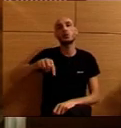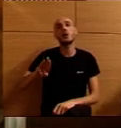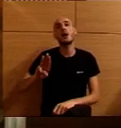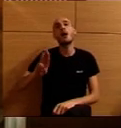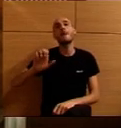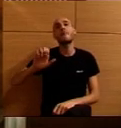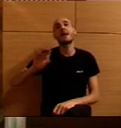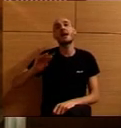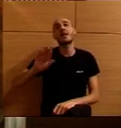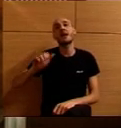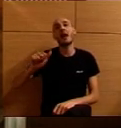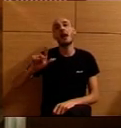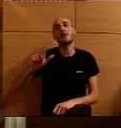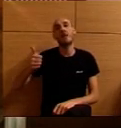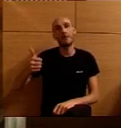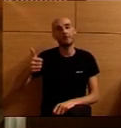Expressa